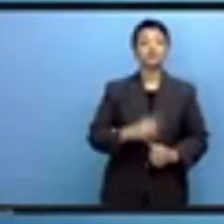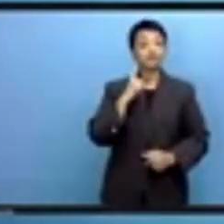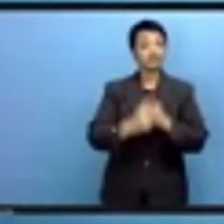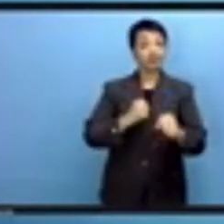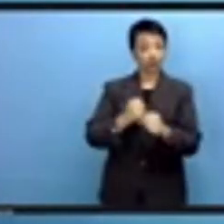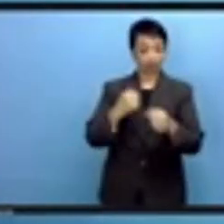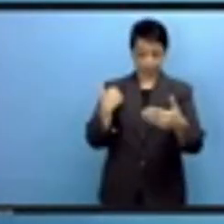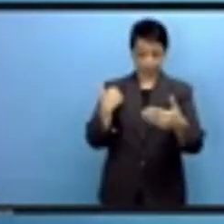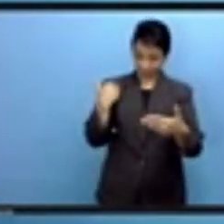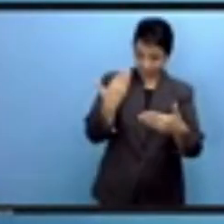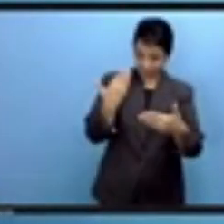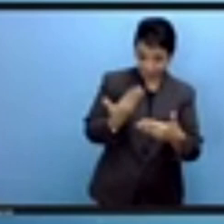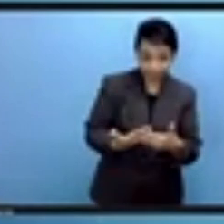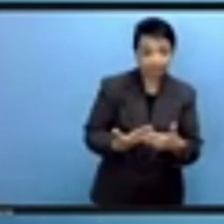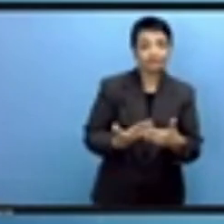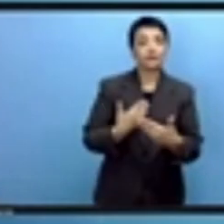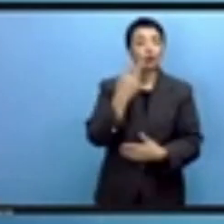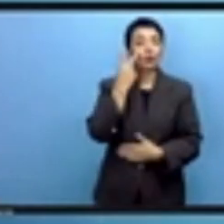呢，